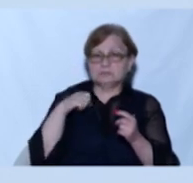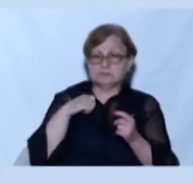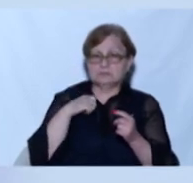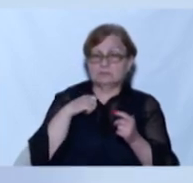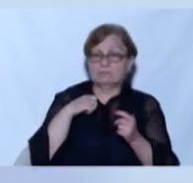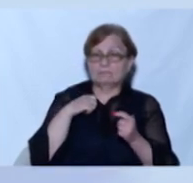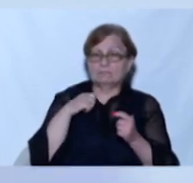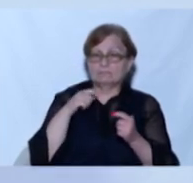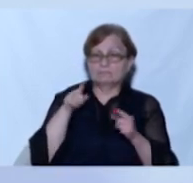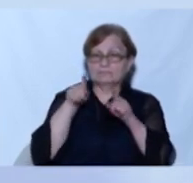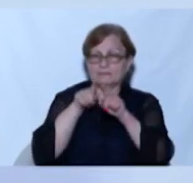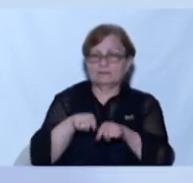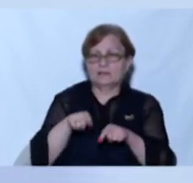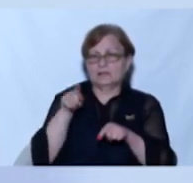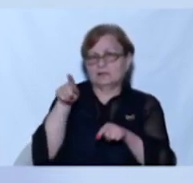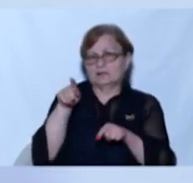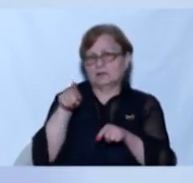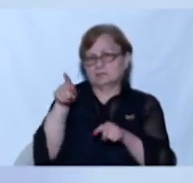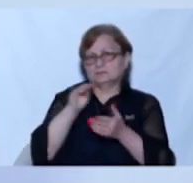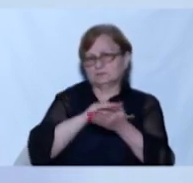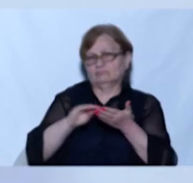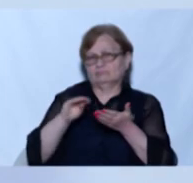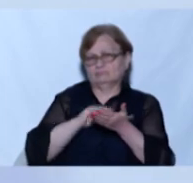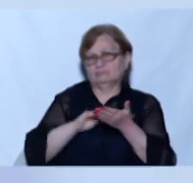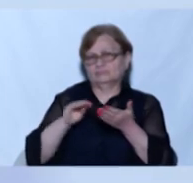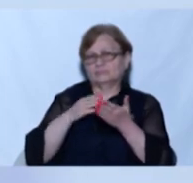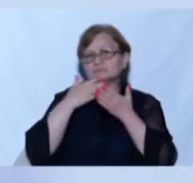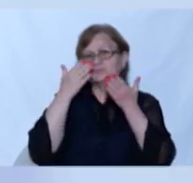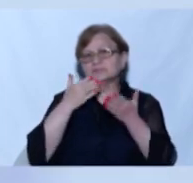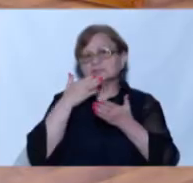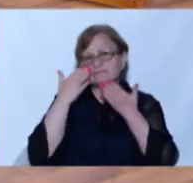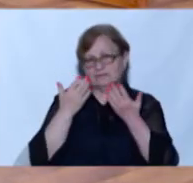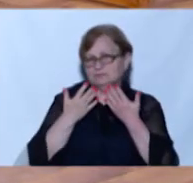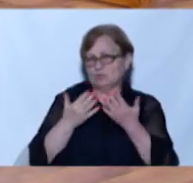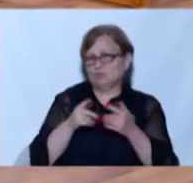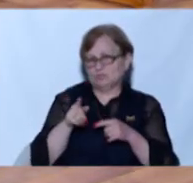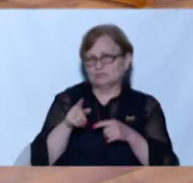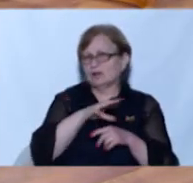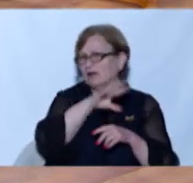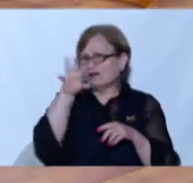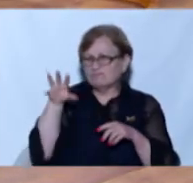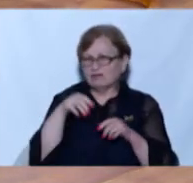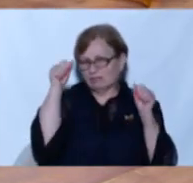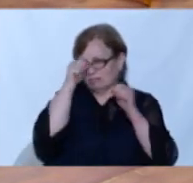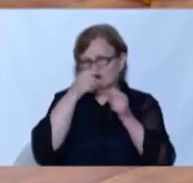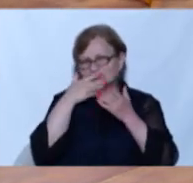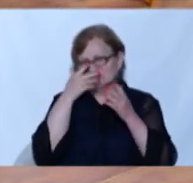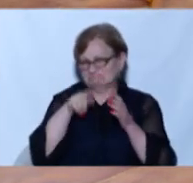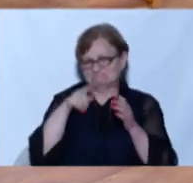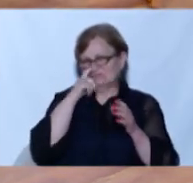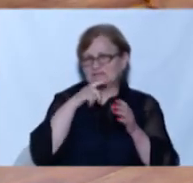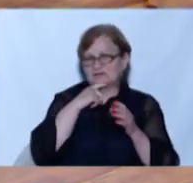რამ უნდა ვთქვა, ისეთ დახვეწილ და არისტოკრატ მკითხველს მოითხოვს. იმიტომ რომ არც ერთი